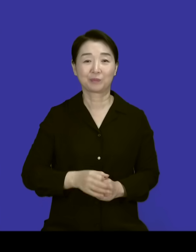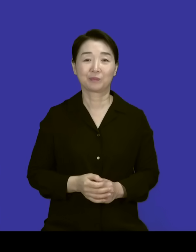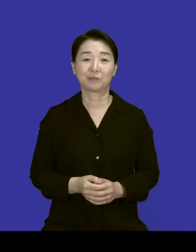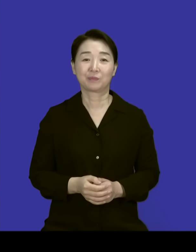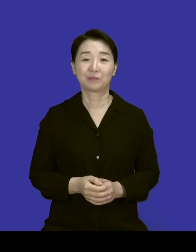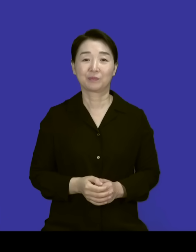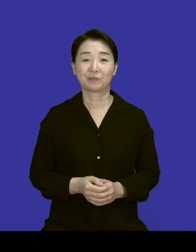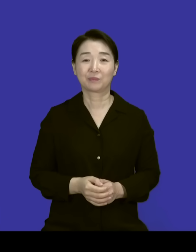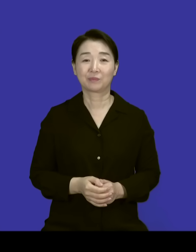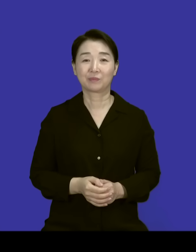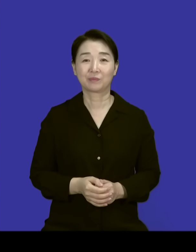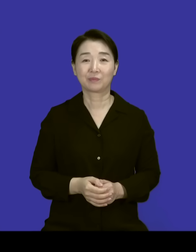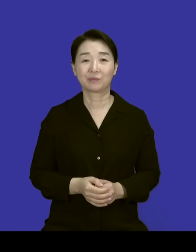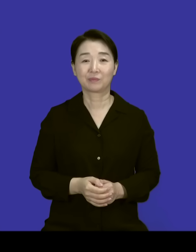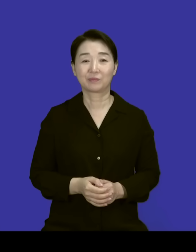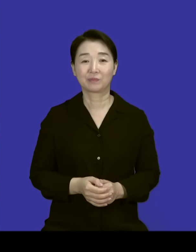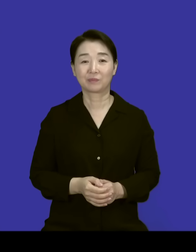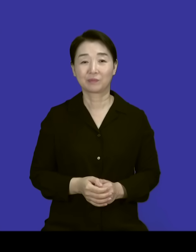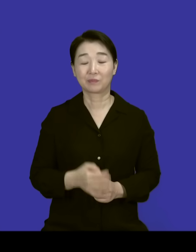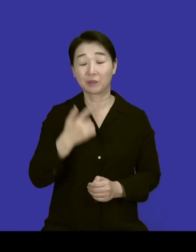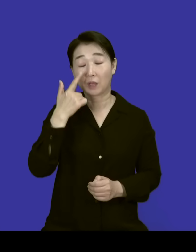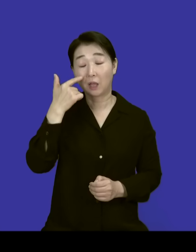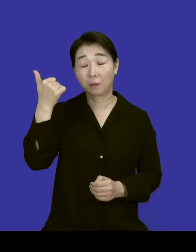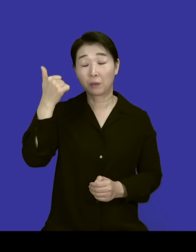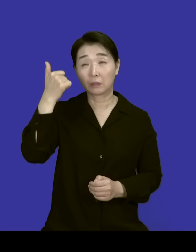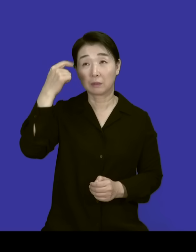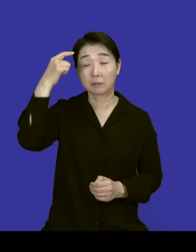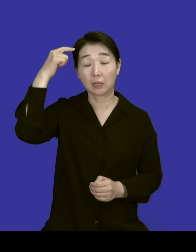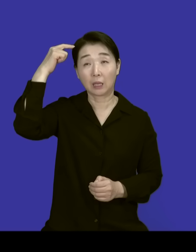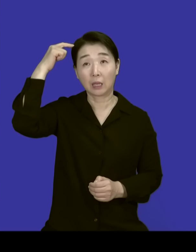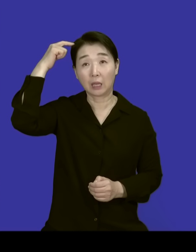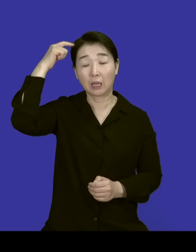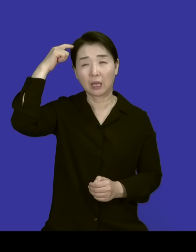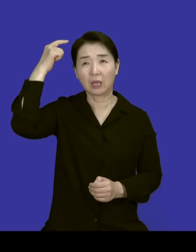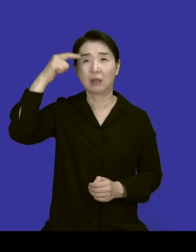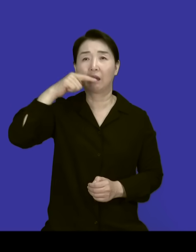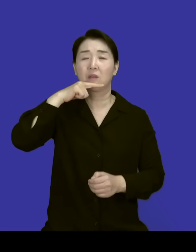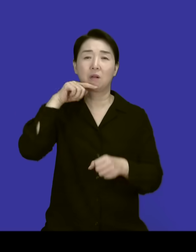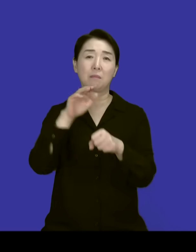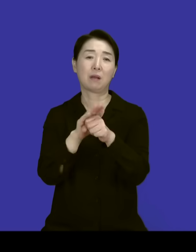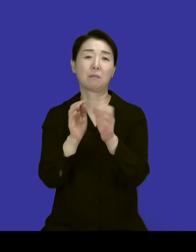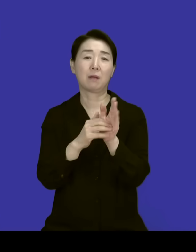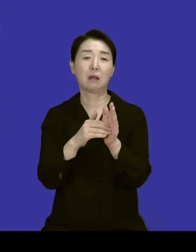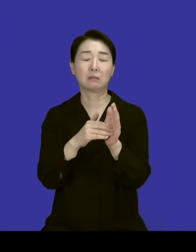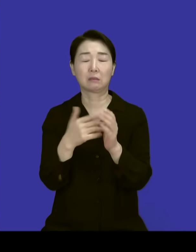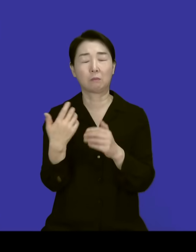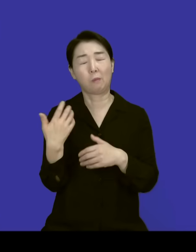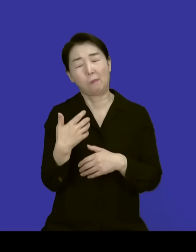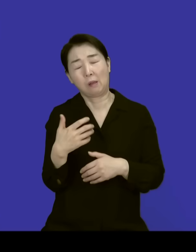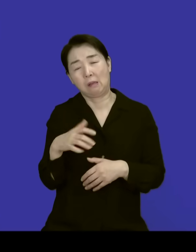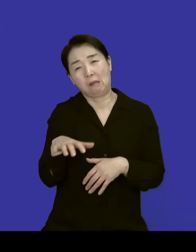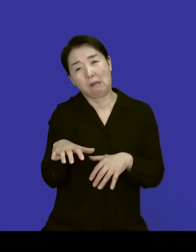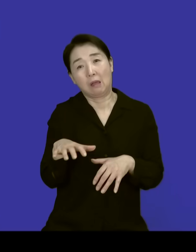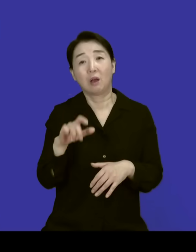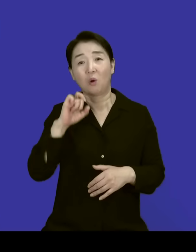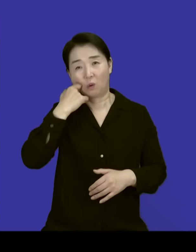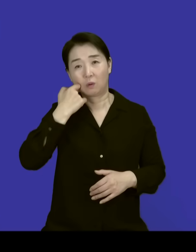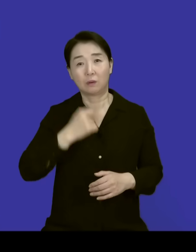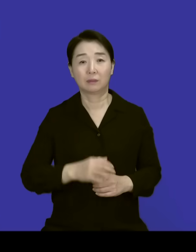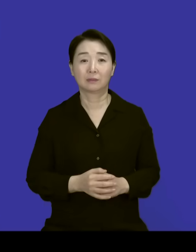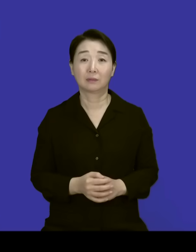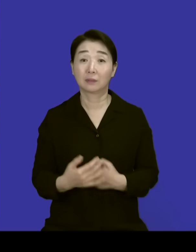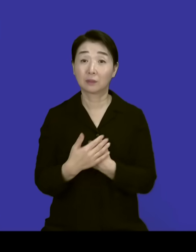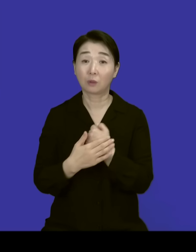없는데 아버님께서 이제 뇌경색이 오셔가지고 지금 조금 거동이 안 좋으세요. 안 좋으신데